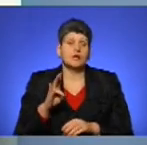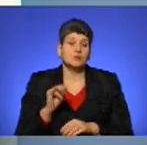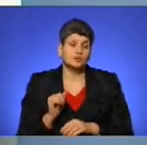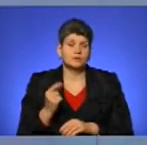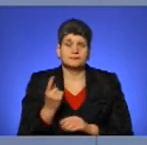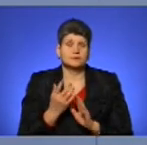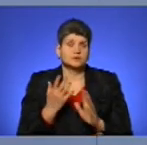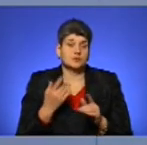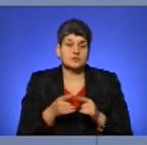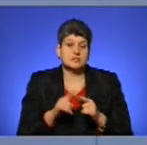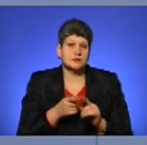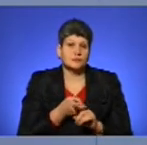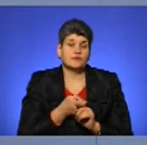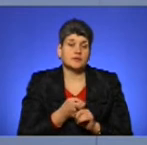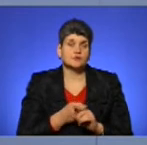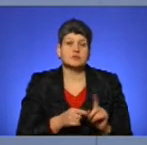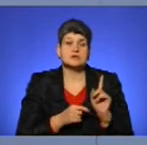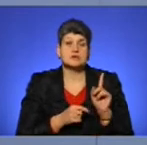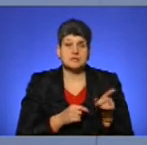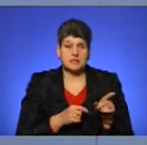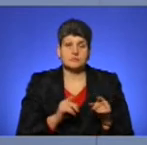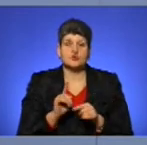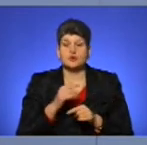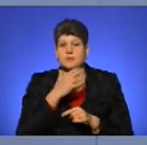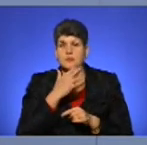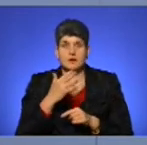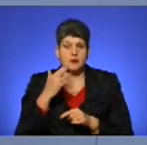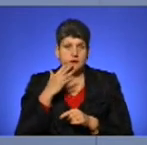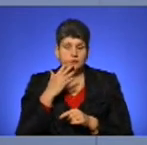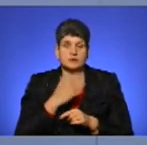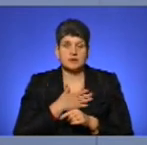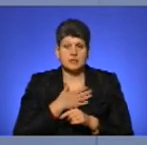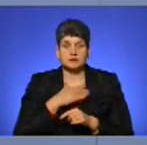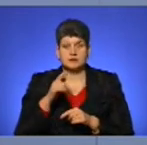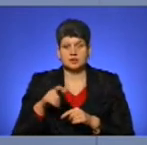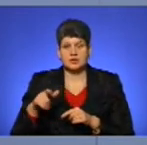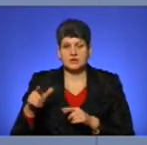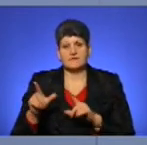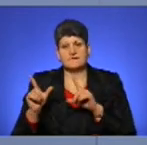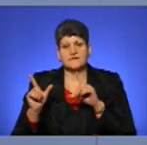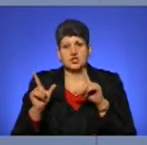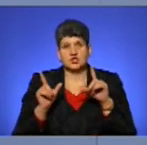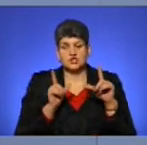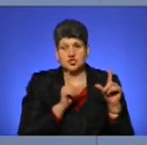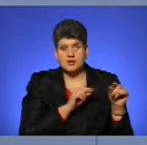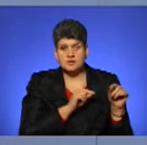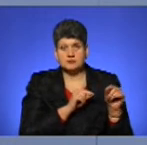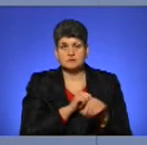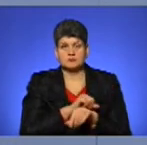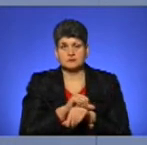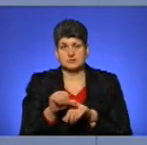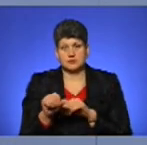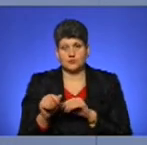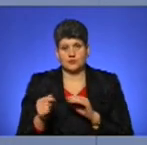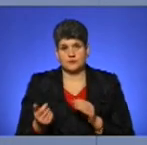це, напевно, пов'язано з тим, що багато наших жителів від'їжджає, виїжджає за межі